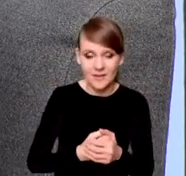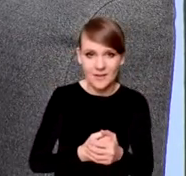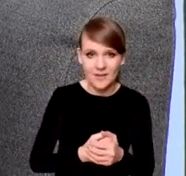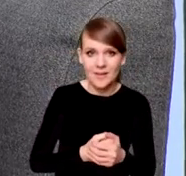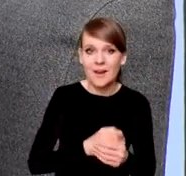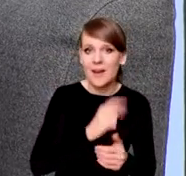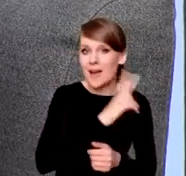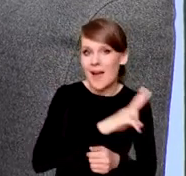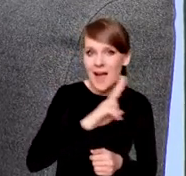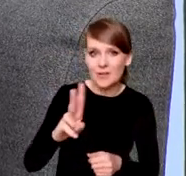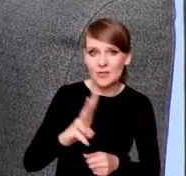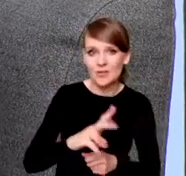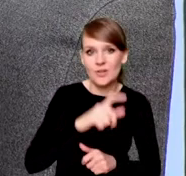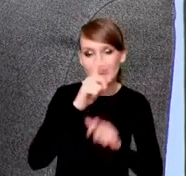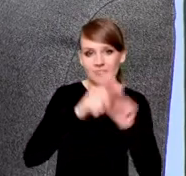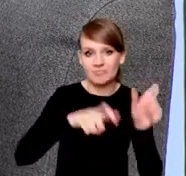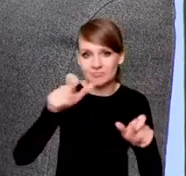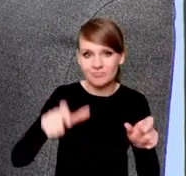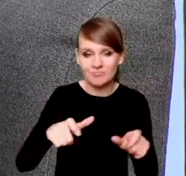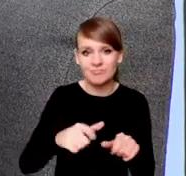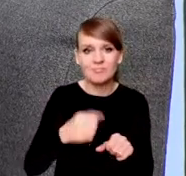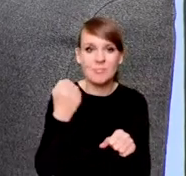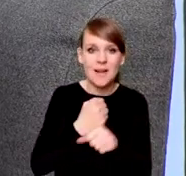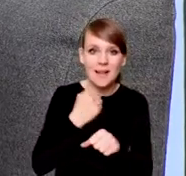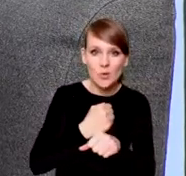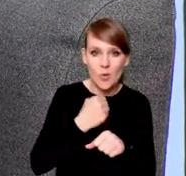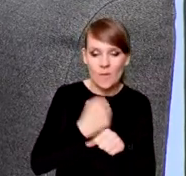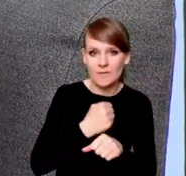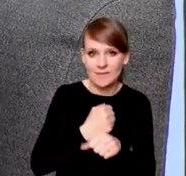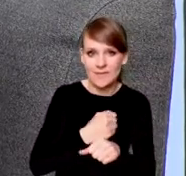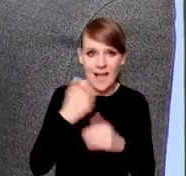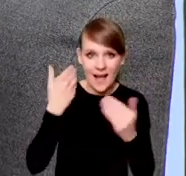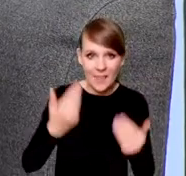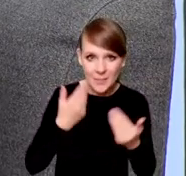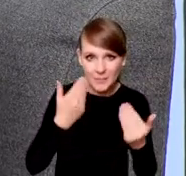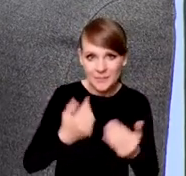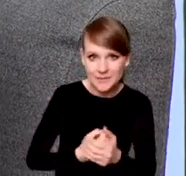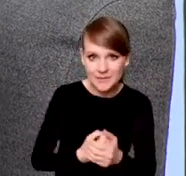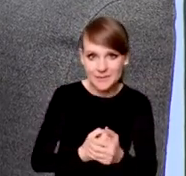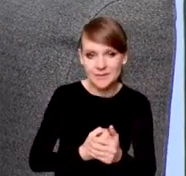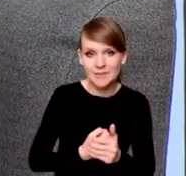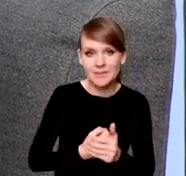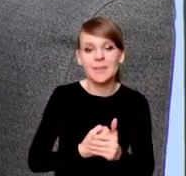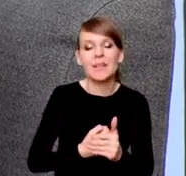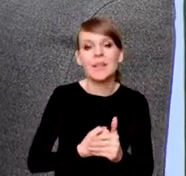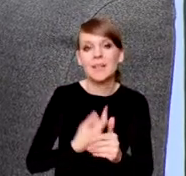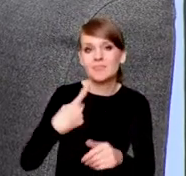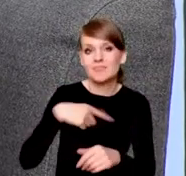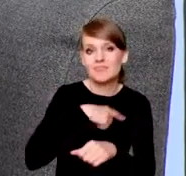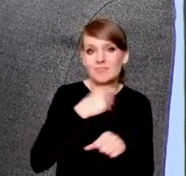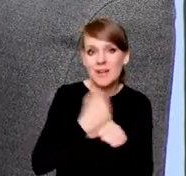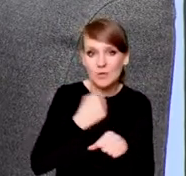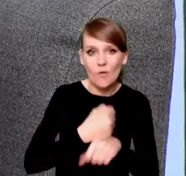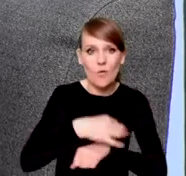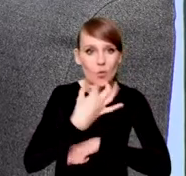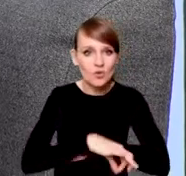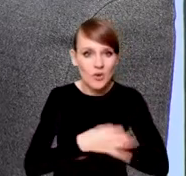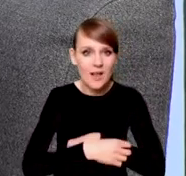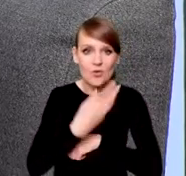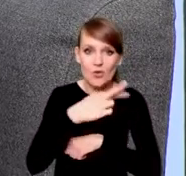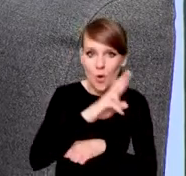jako pracownika akademickiego, każdego z nas jako pracownika uczelni, doktoranta, studenta. Nie